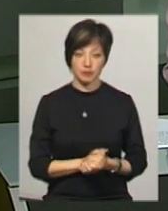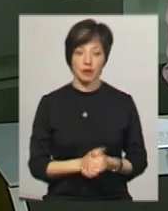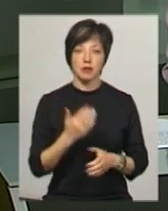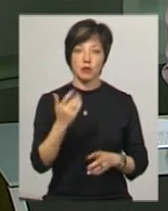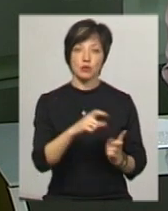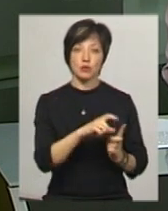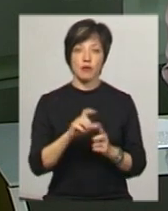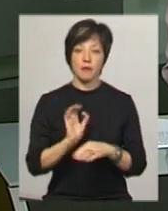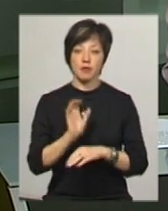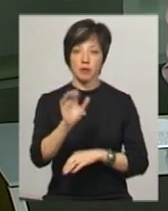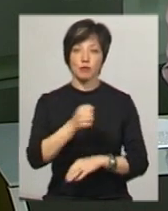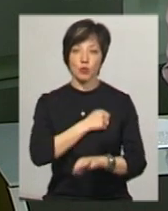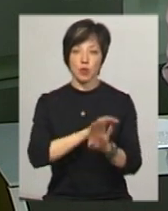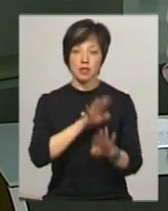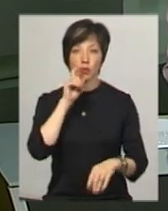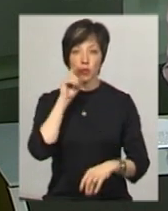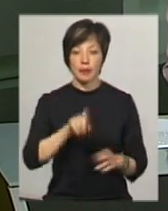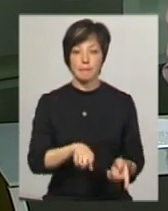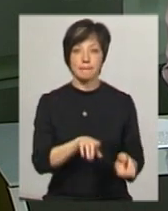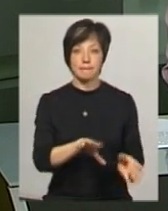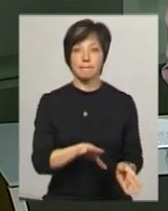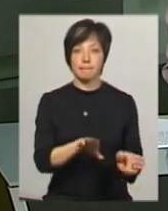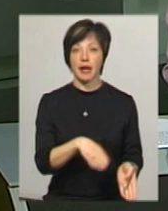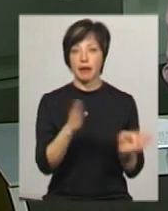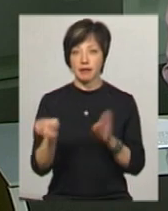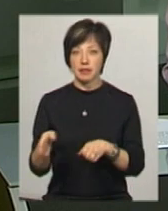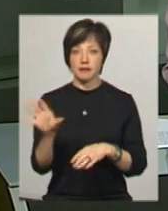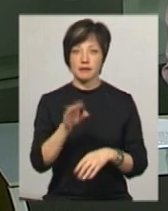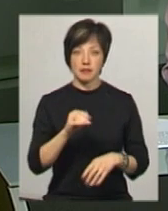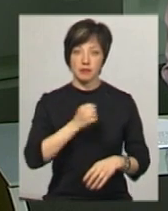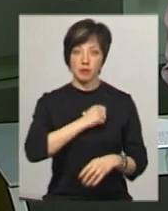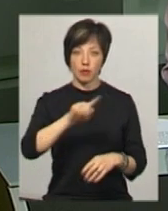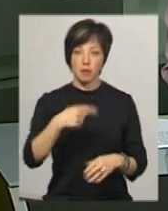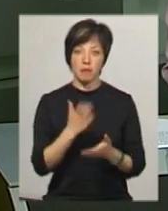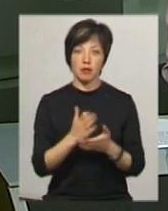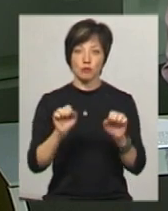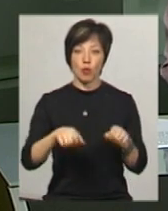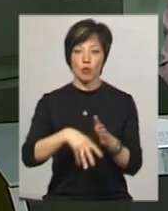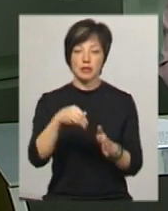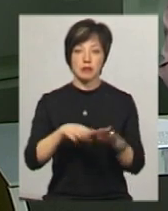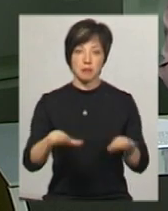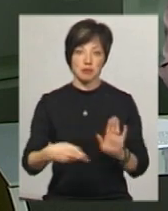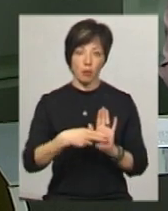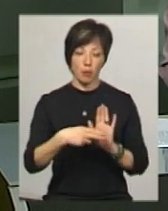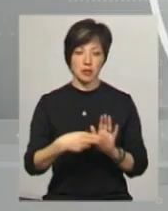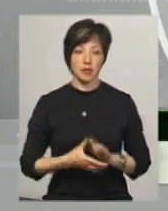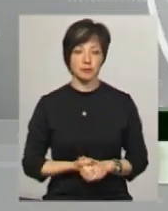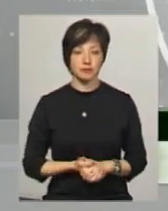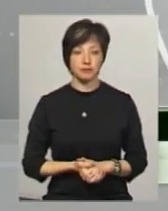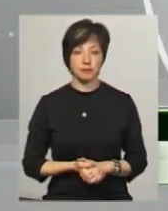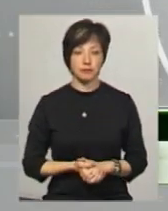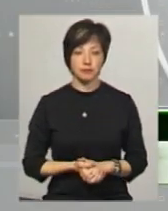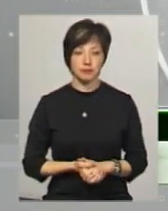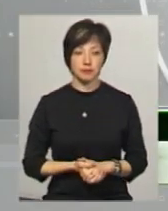його словами, відправку до Збройних сил України перенесли, аби усі призовники мали змогу проголосувати за місцем прописки.